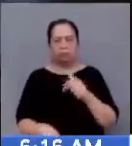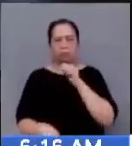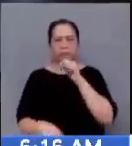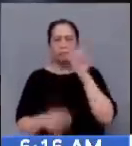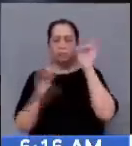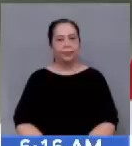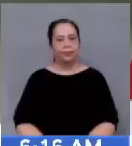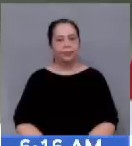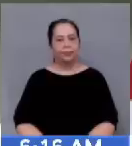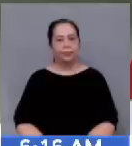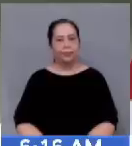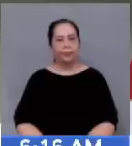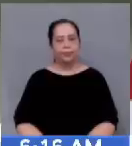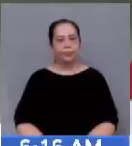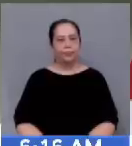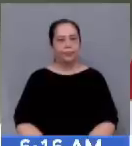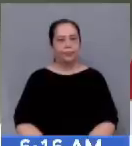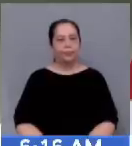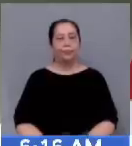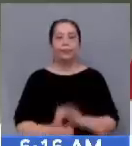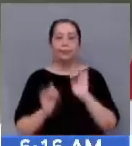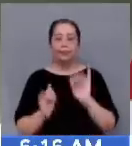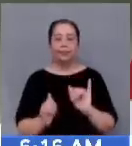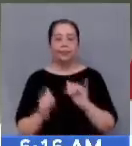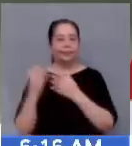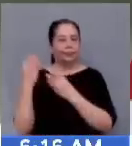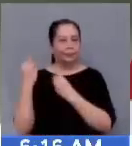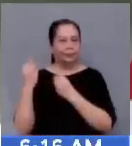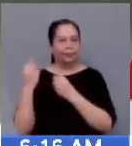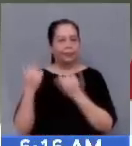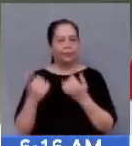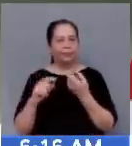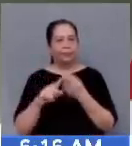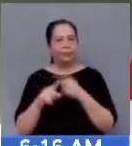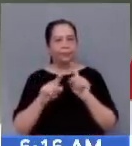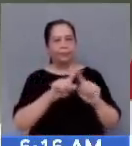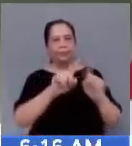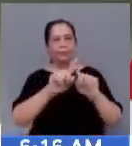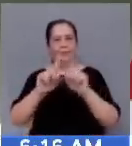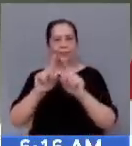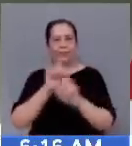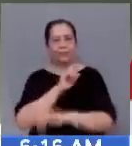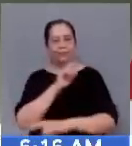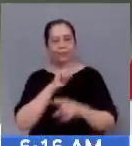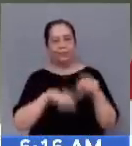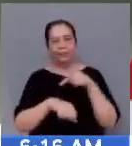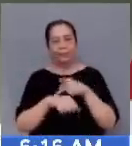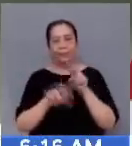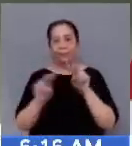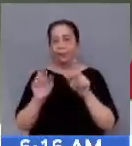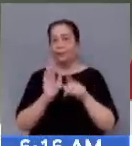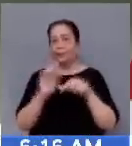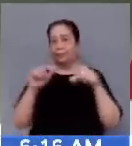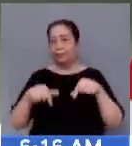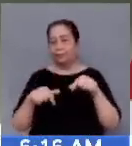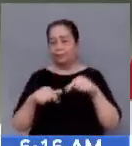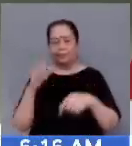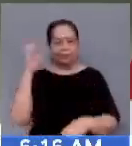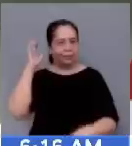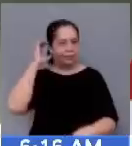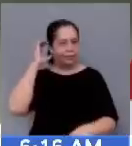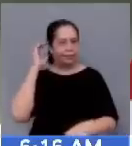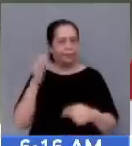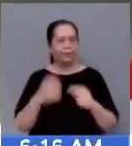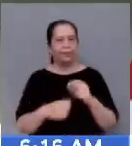kanilang kalusugan. At yan ang pinakahuling balita mula sa iba't ibang rehiyon ng bansa. Abangan mamaya dito sa Mindanao, ang At Home with